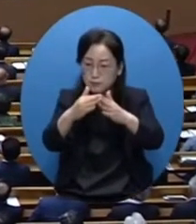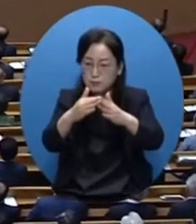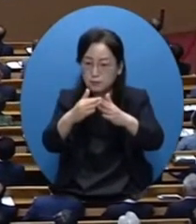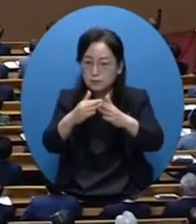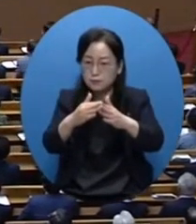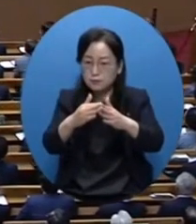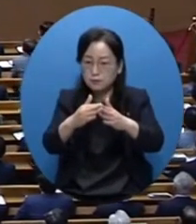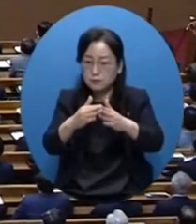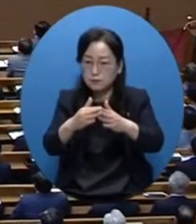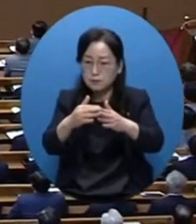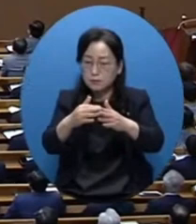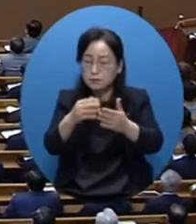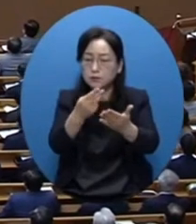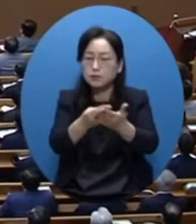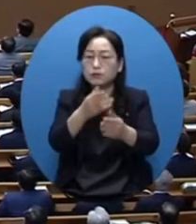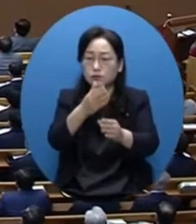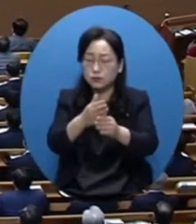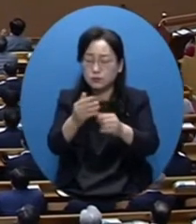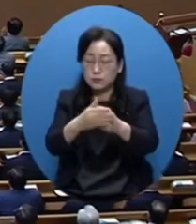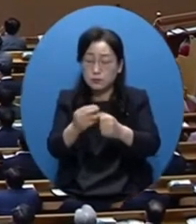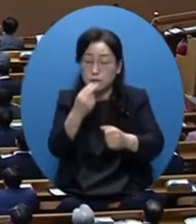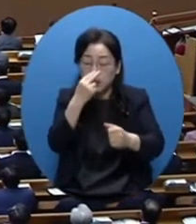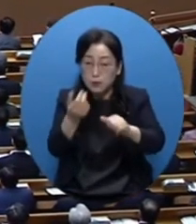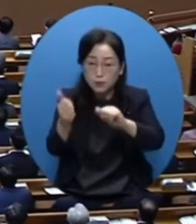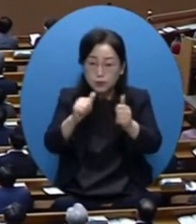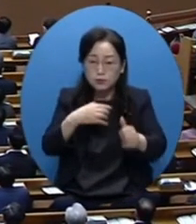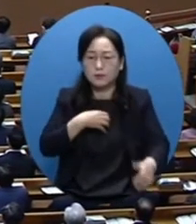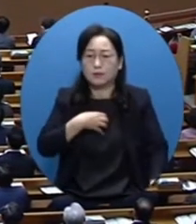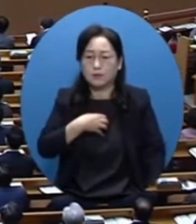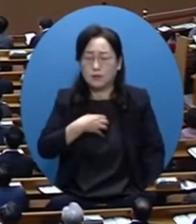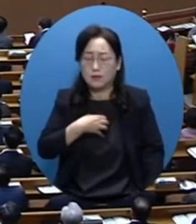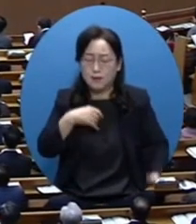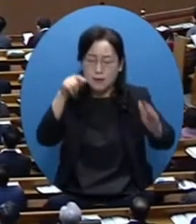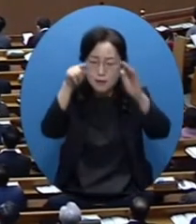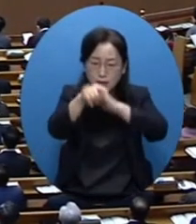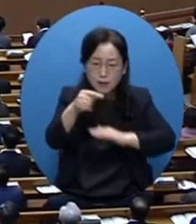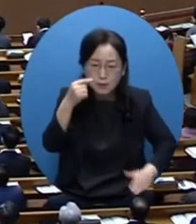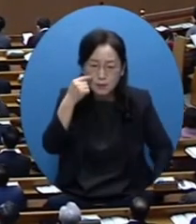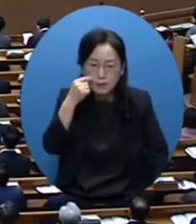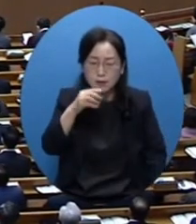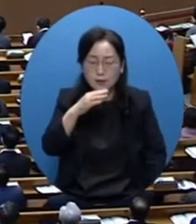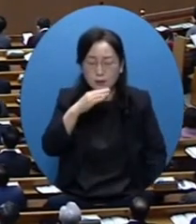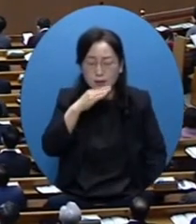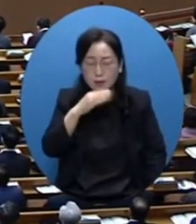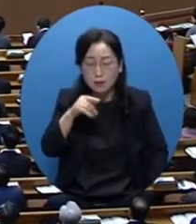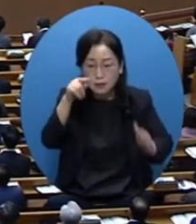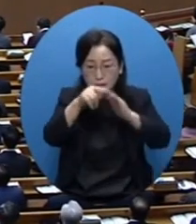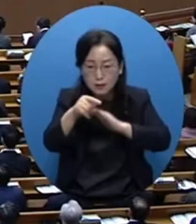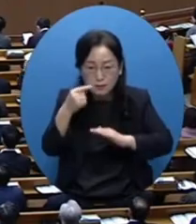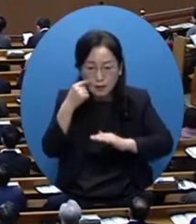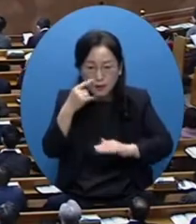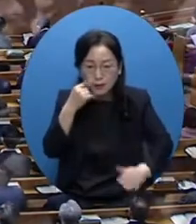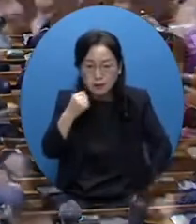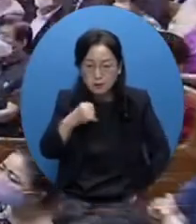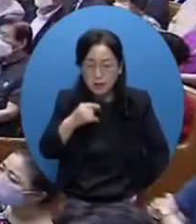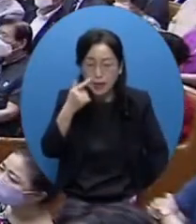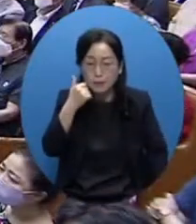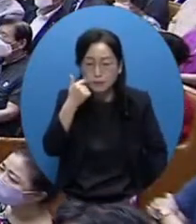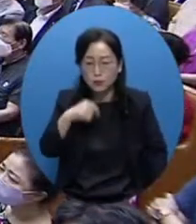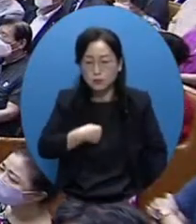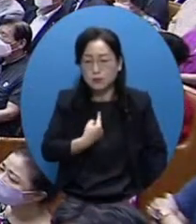그 남편을 찾아 간 것입니다 아버지가 한 자금 농가의 작은 째 사랑의 철 백한 얼굴 혼자 누워 있습니다